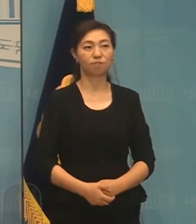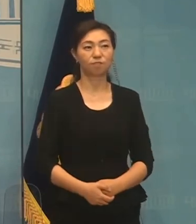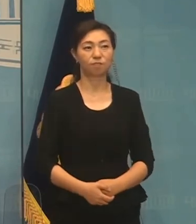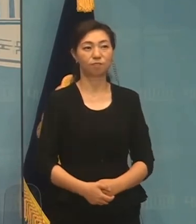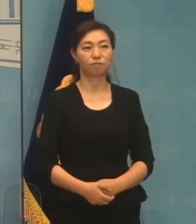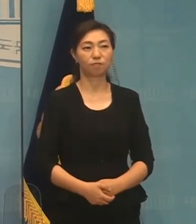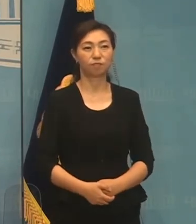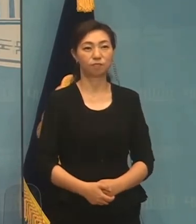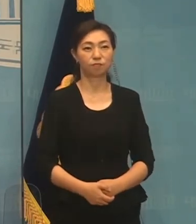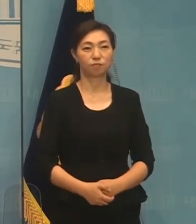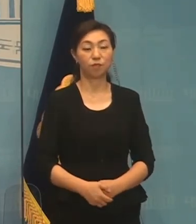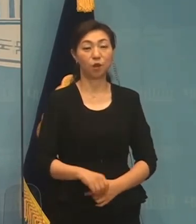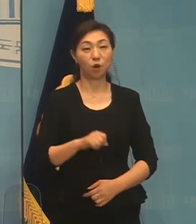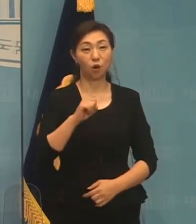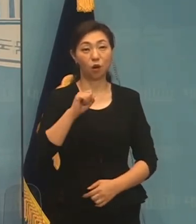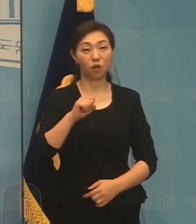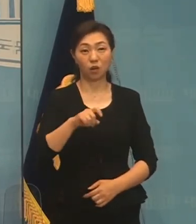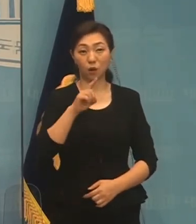이것이 안 되면